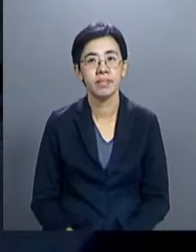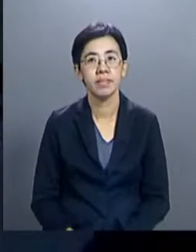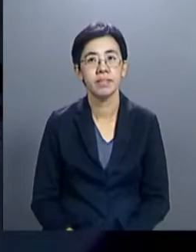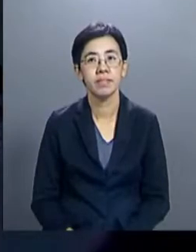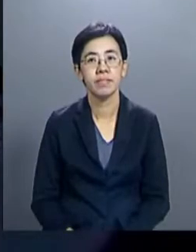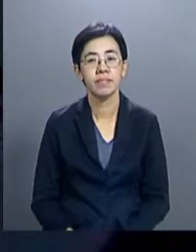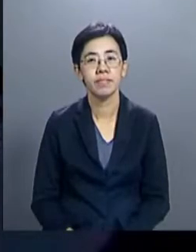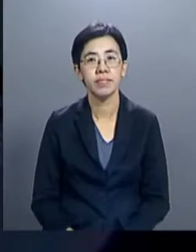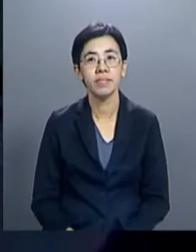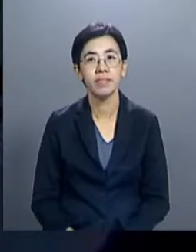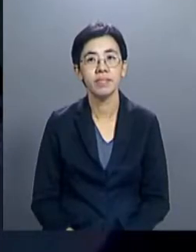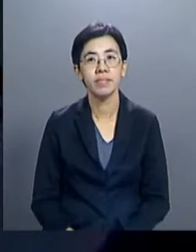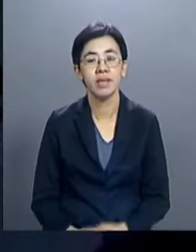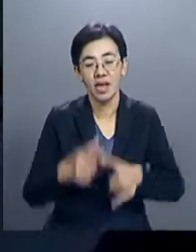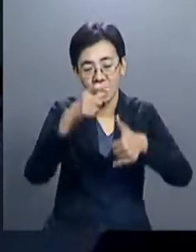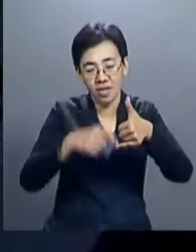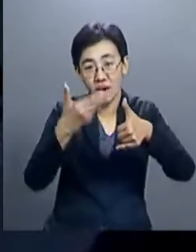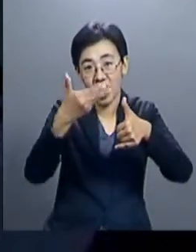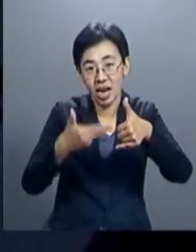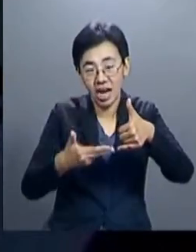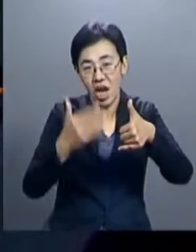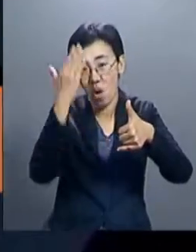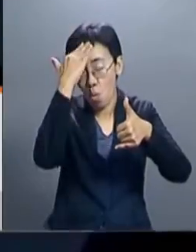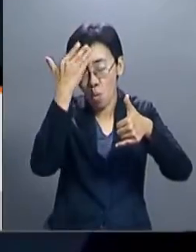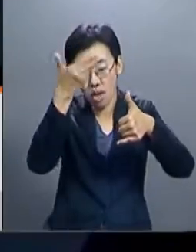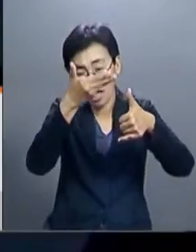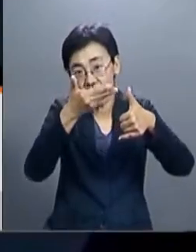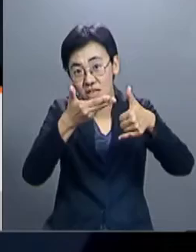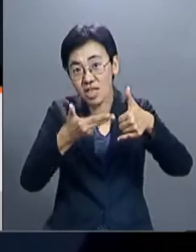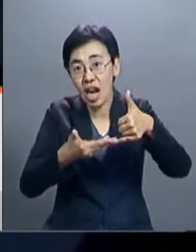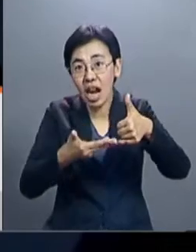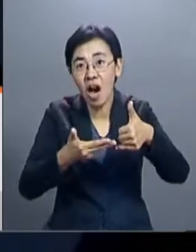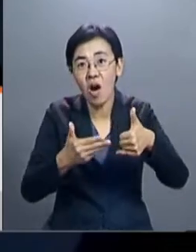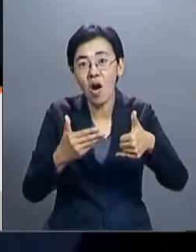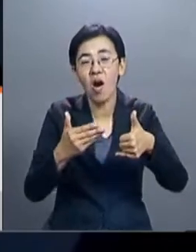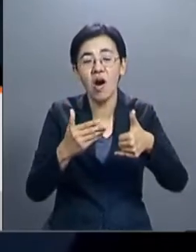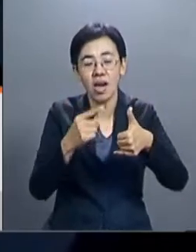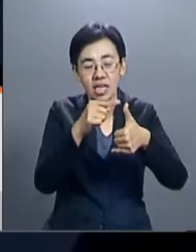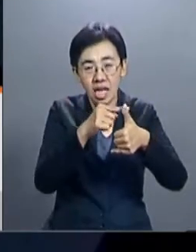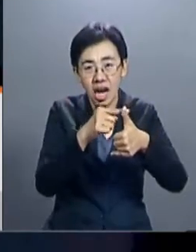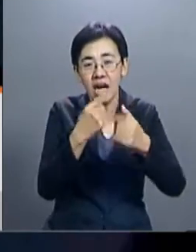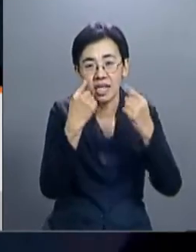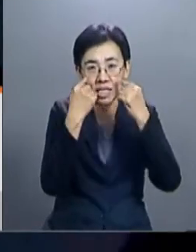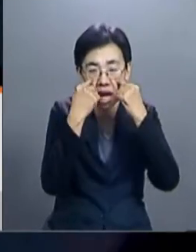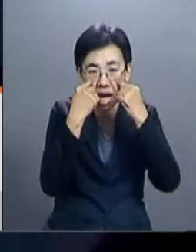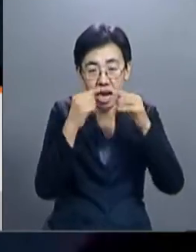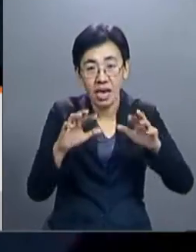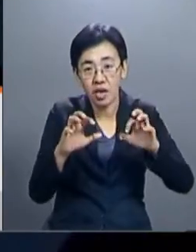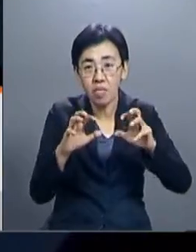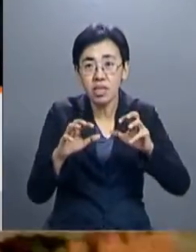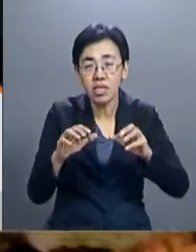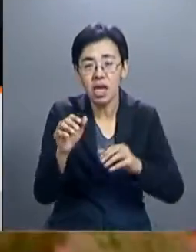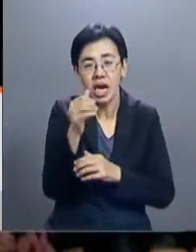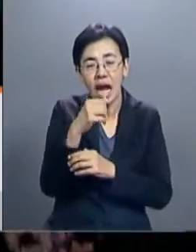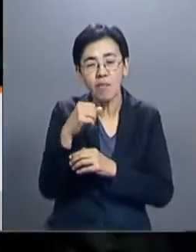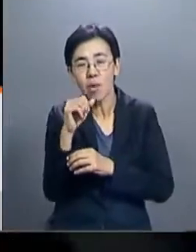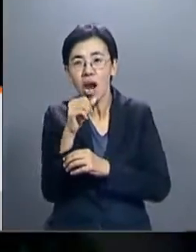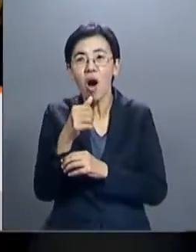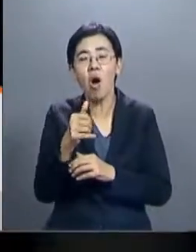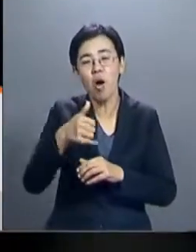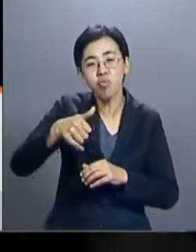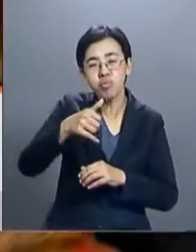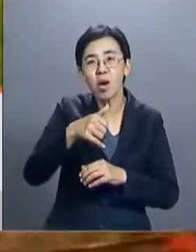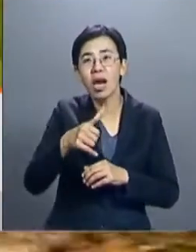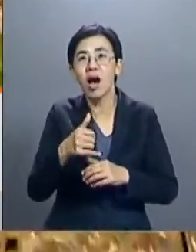ใช้ทุกส่วนของร่างกายตั้งแต่หัวจรดเท้าตั้งแต่การขยับศีรษะดวงตานิ้วมือและการหมุนตัวออกมาเป็นท่าร